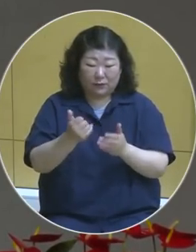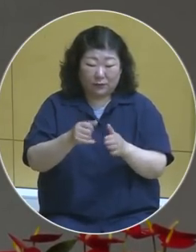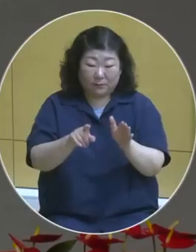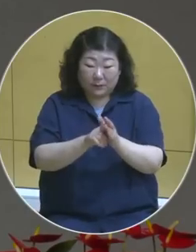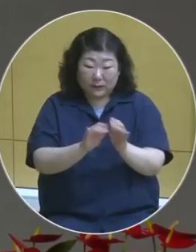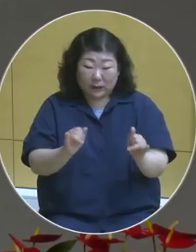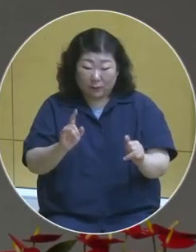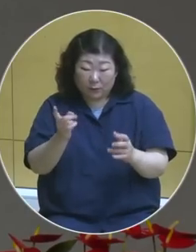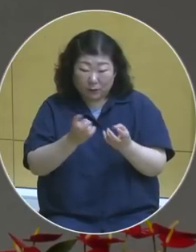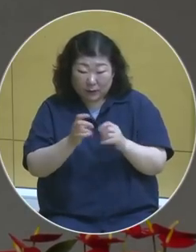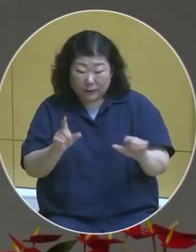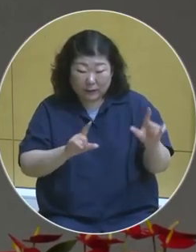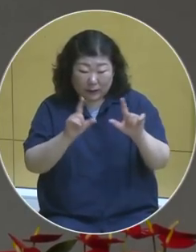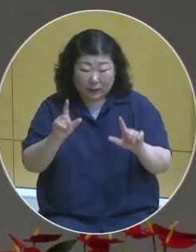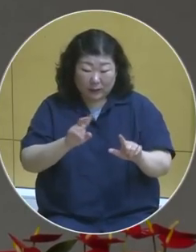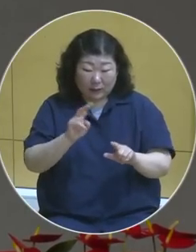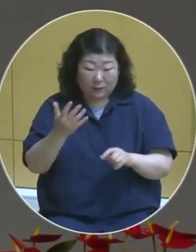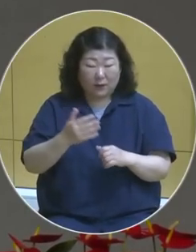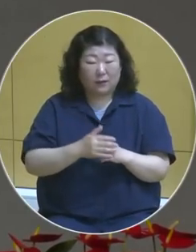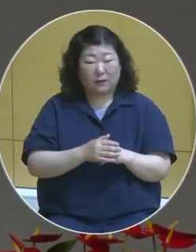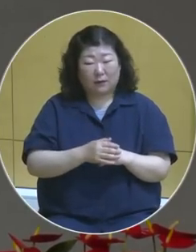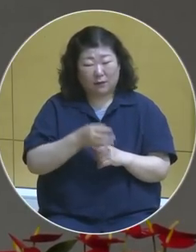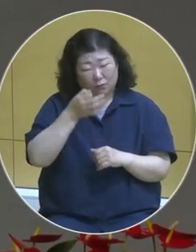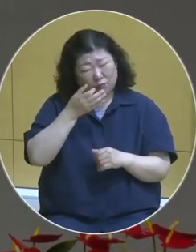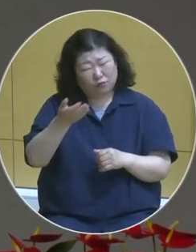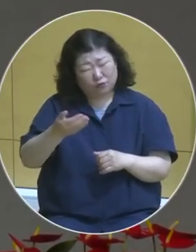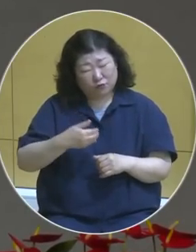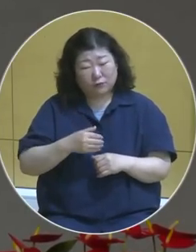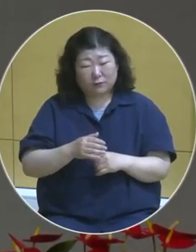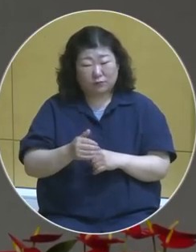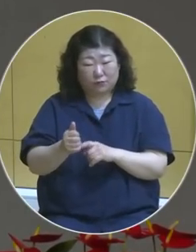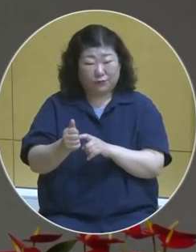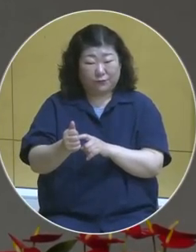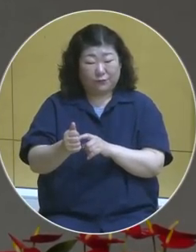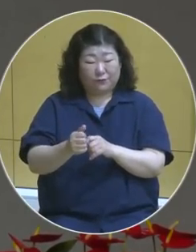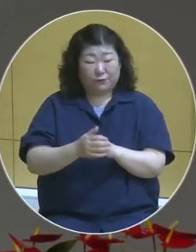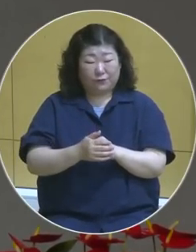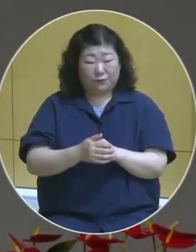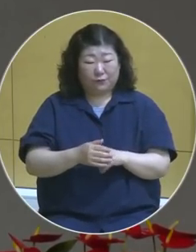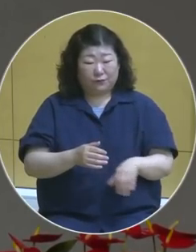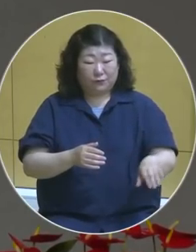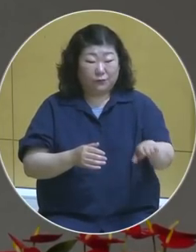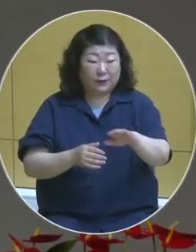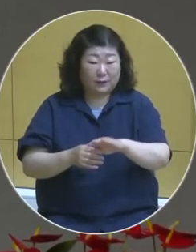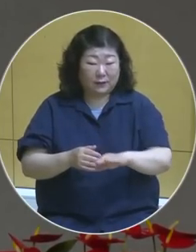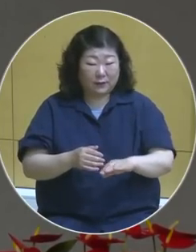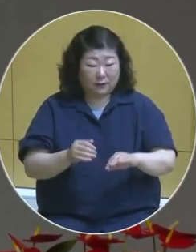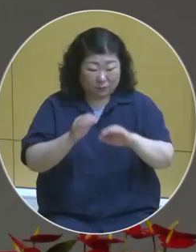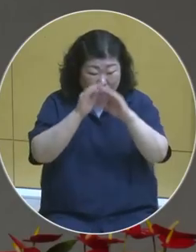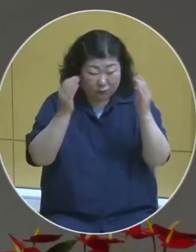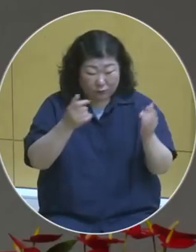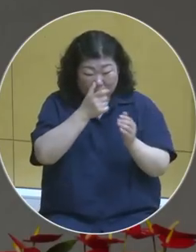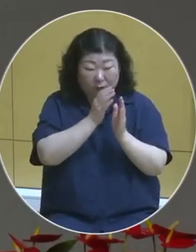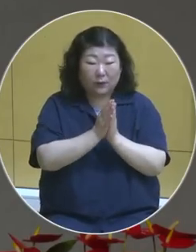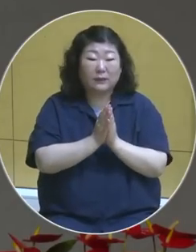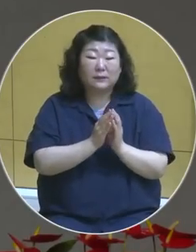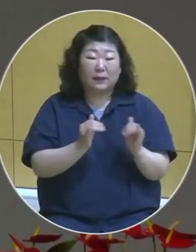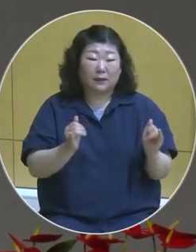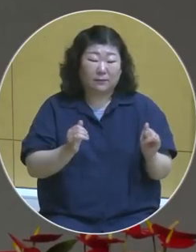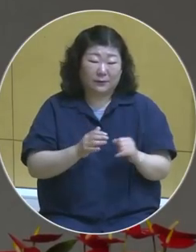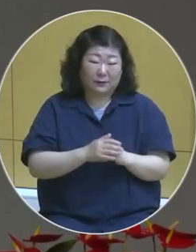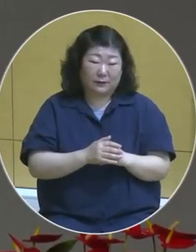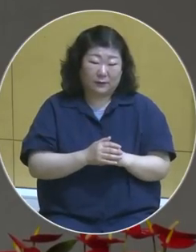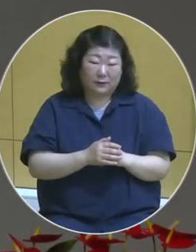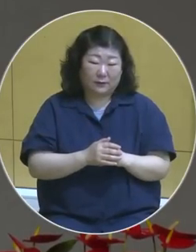하는 것을 우리에게 잘 보여주고 있습니다. 우리는 모두 기도하는 사람 아닙니까? 기도하는 사람의 삶은 어때야